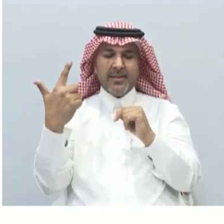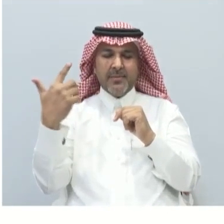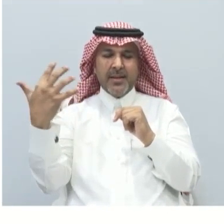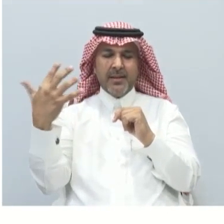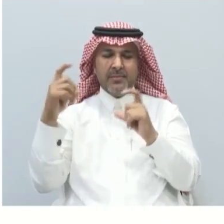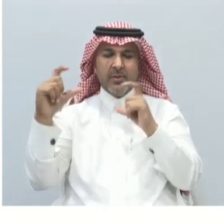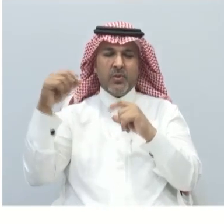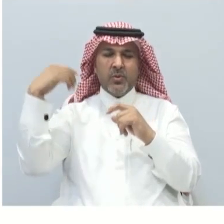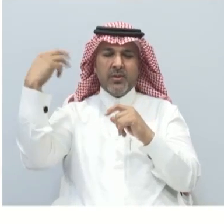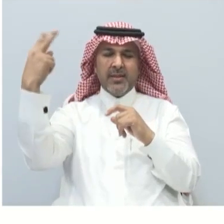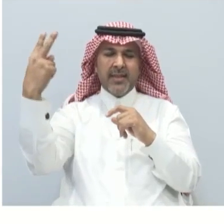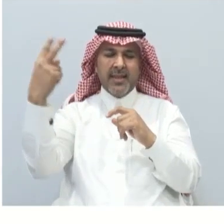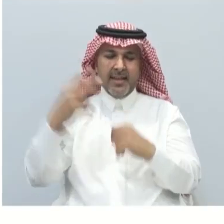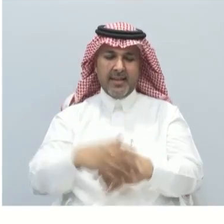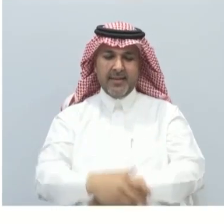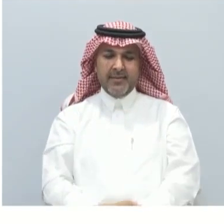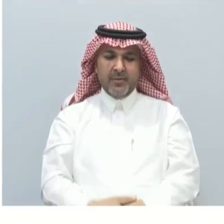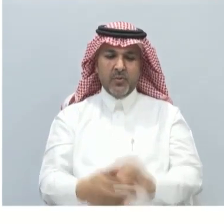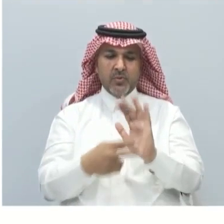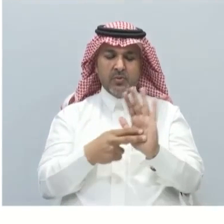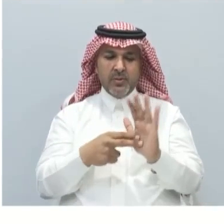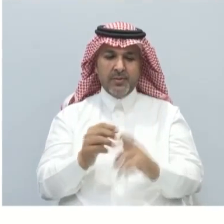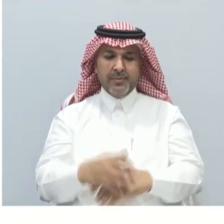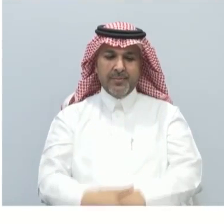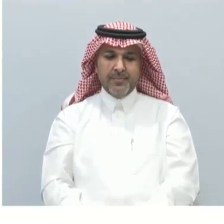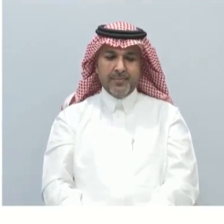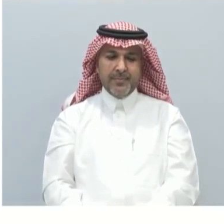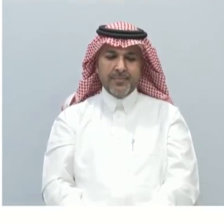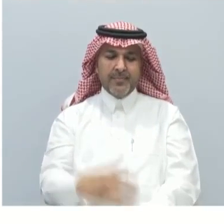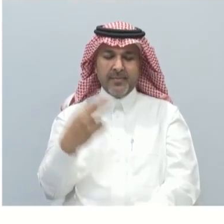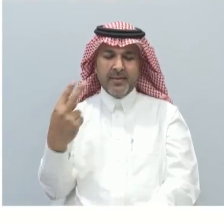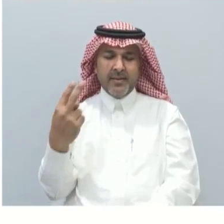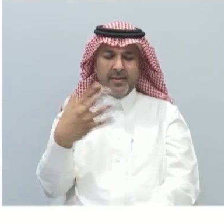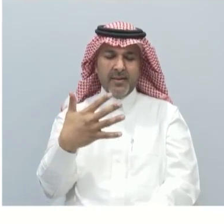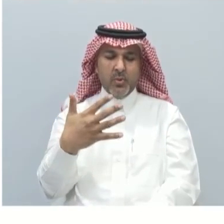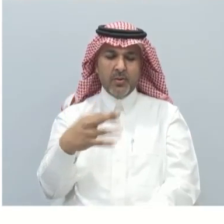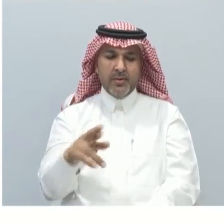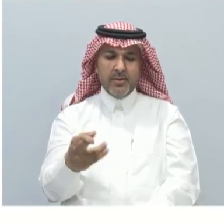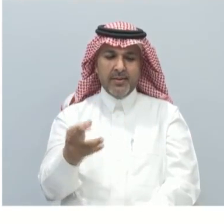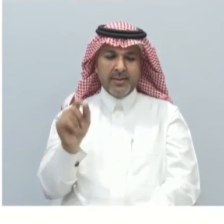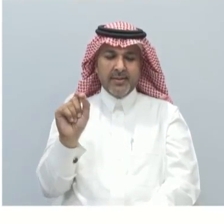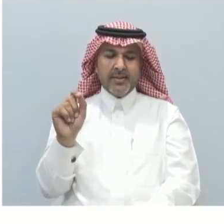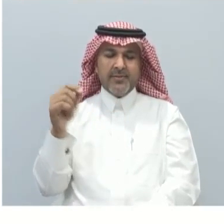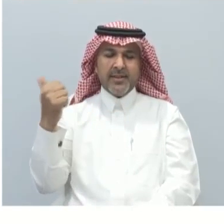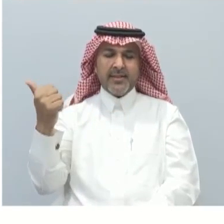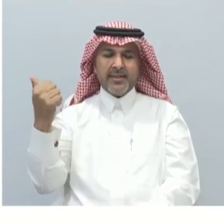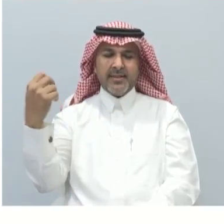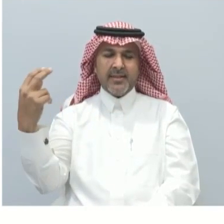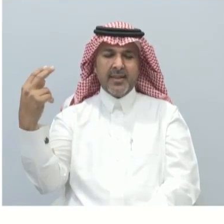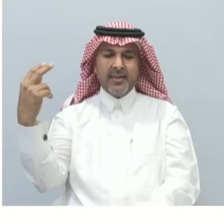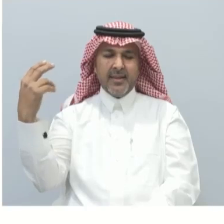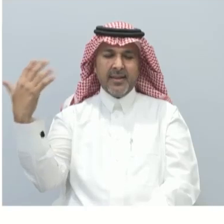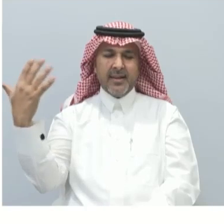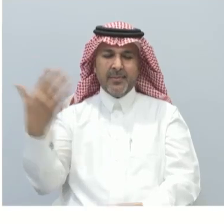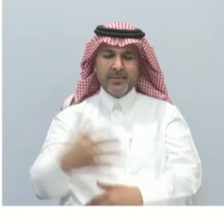اس اثنين او تربيع حيطلع معنا الناتج 52.06 فبالتالي